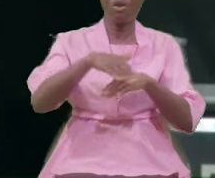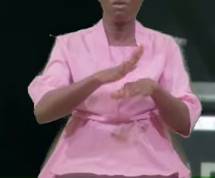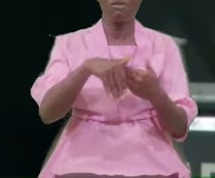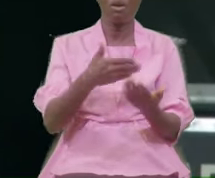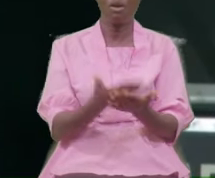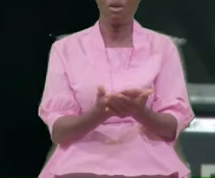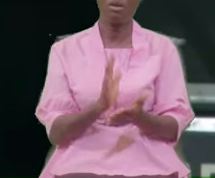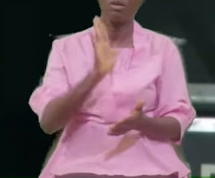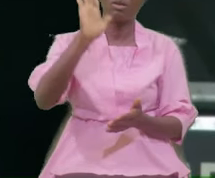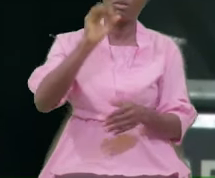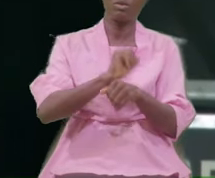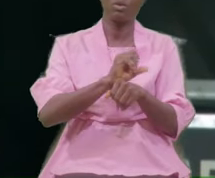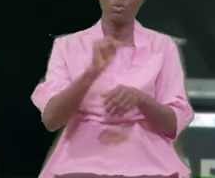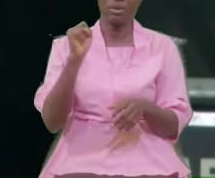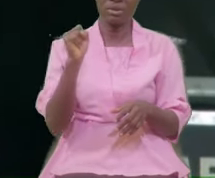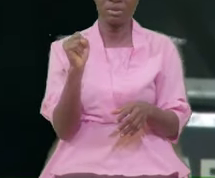ang